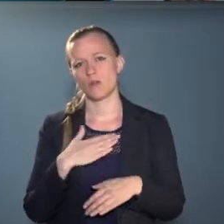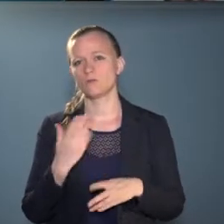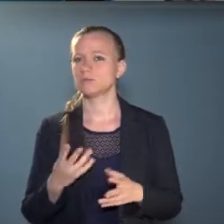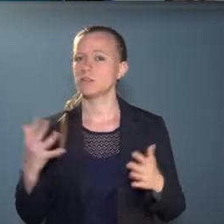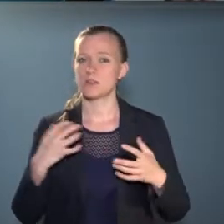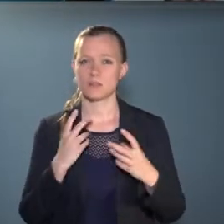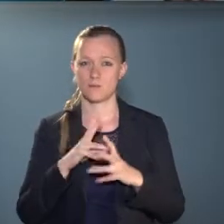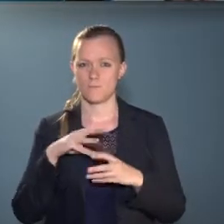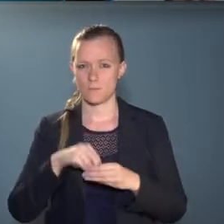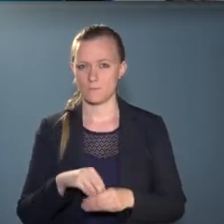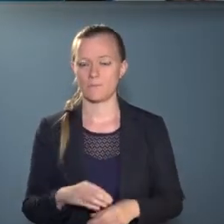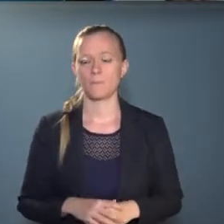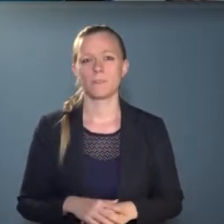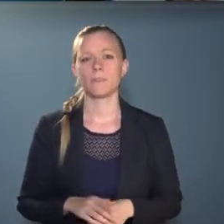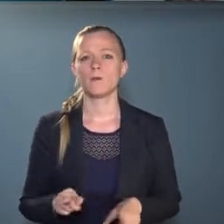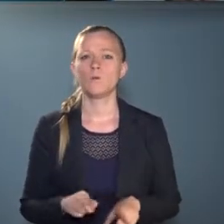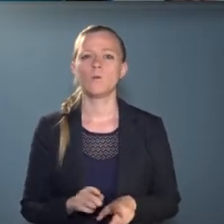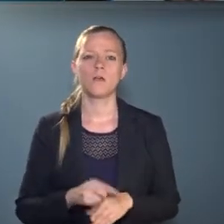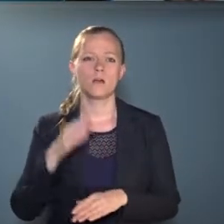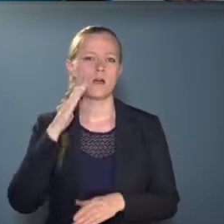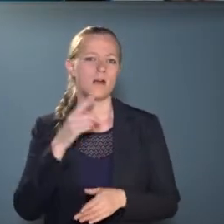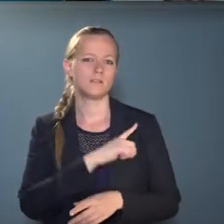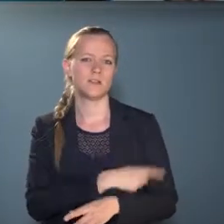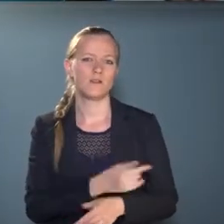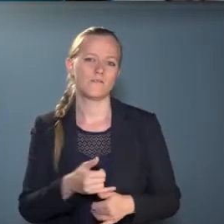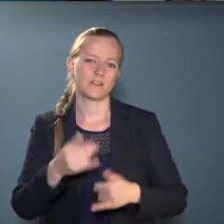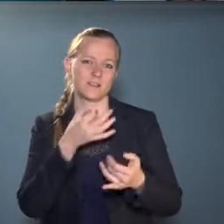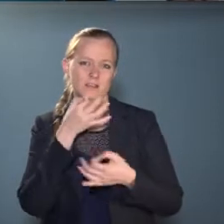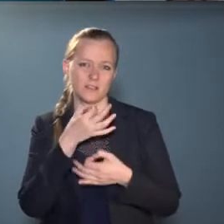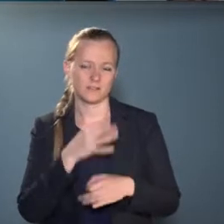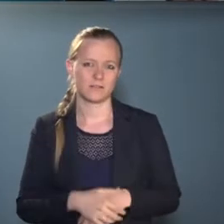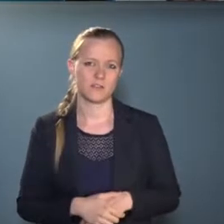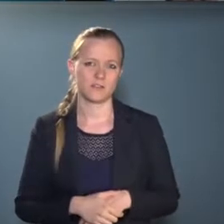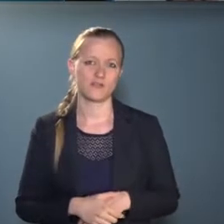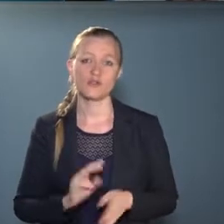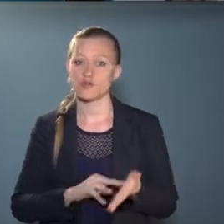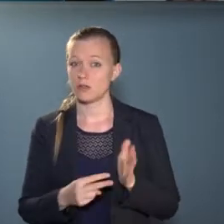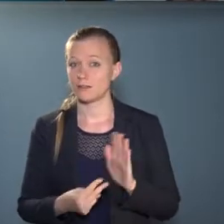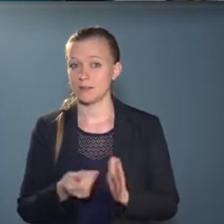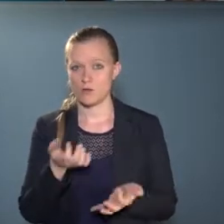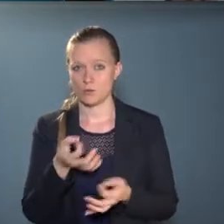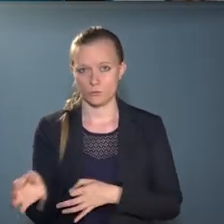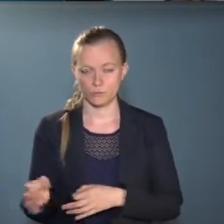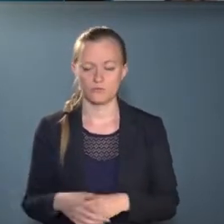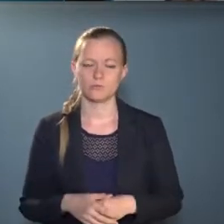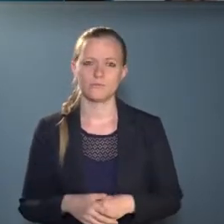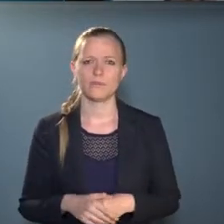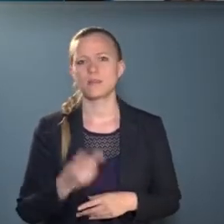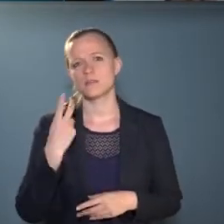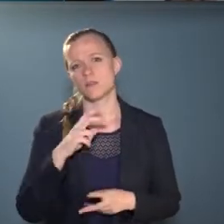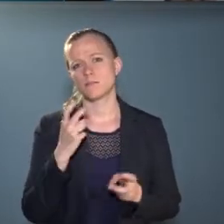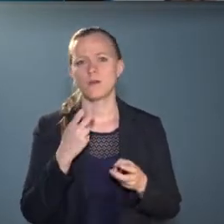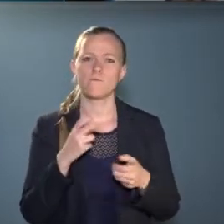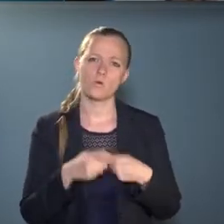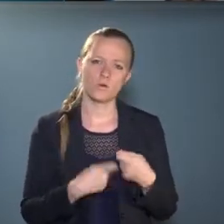szerep jut, ugyanis azokat a haderőfejlesztési kérdéseket, illetve stratégiai ügyeket, amelyekkel a szakma